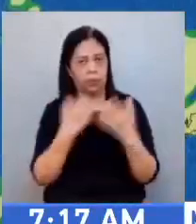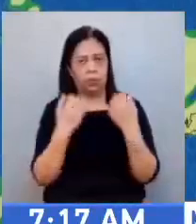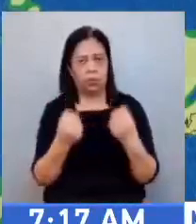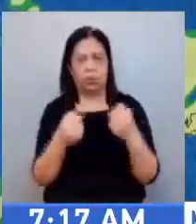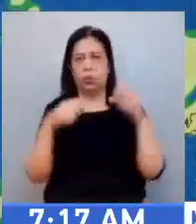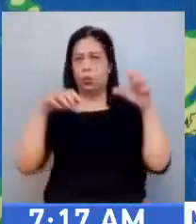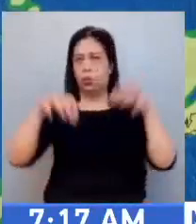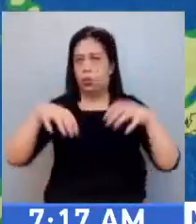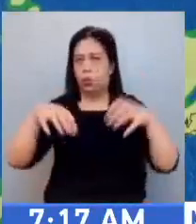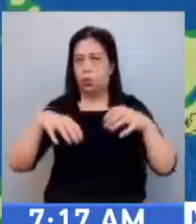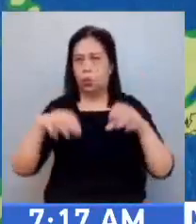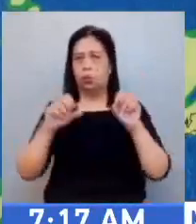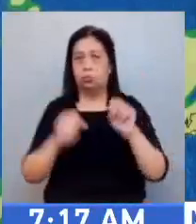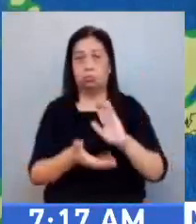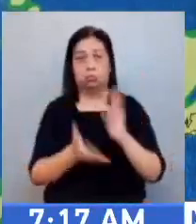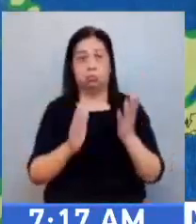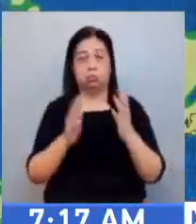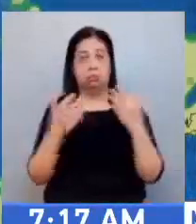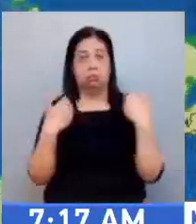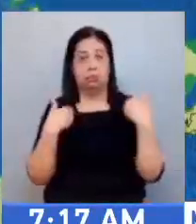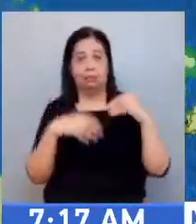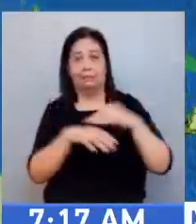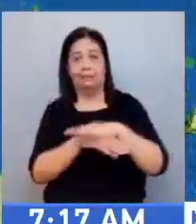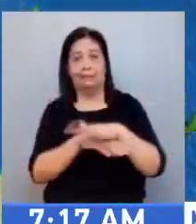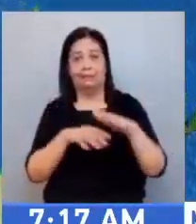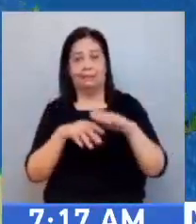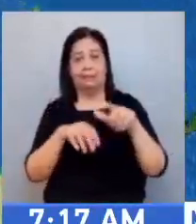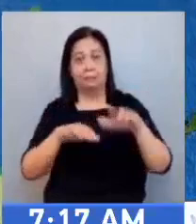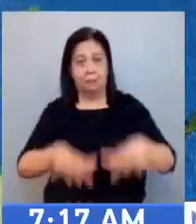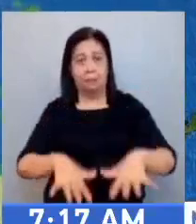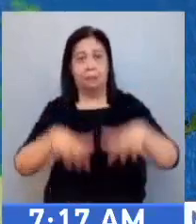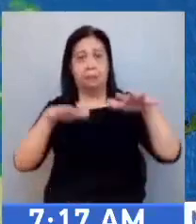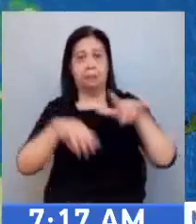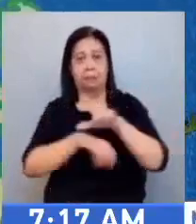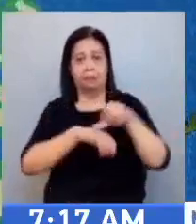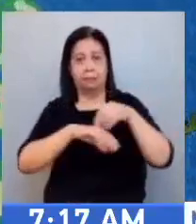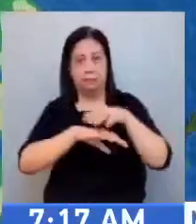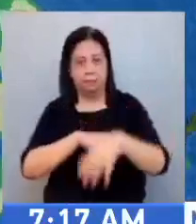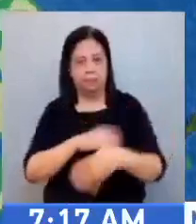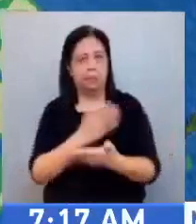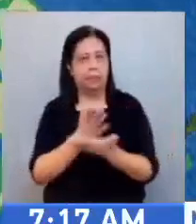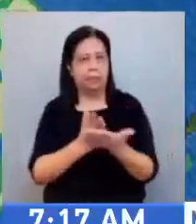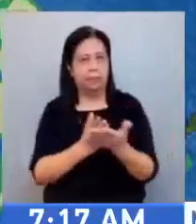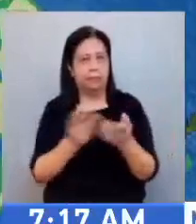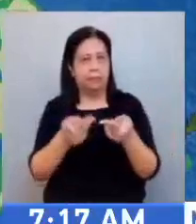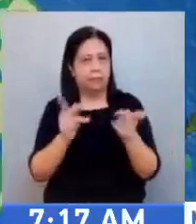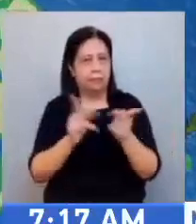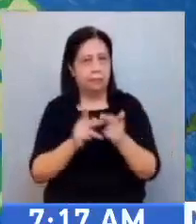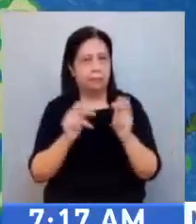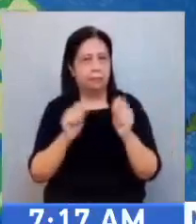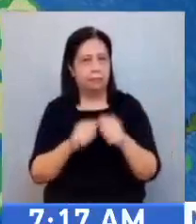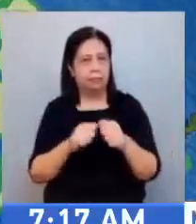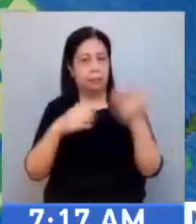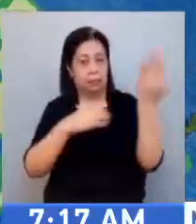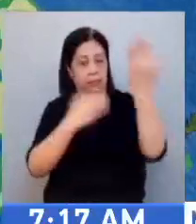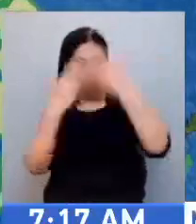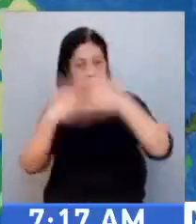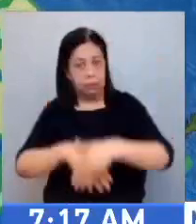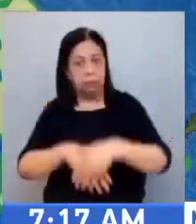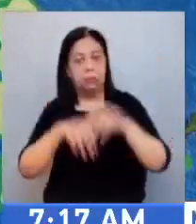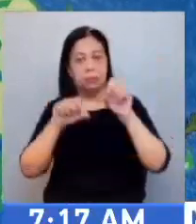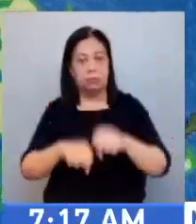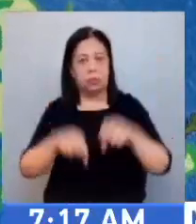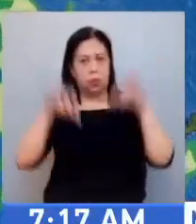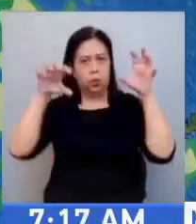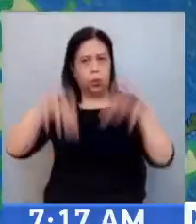pwedeng magdulot ng baha o landslide. May mga lugar na hanggang gabi, posibleng makaranas pa rin ng mga thunderstorm itong northern